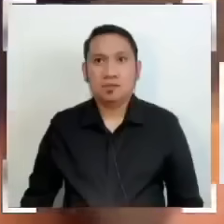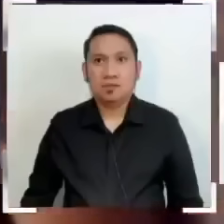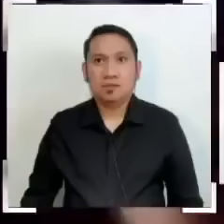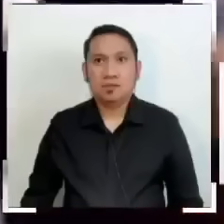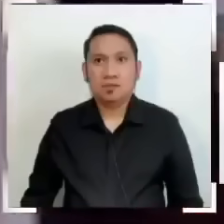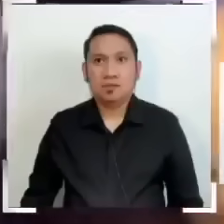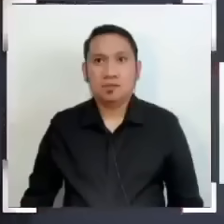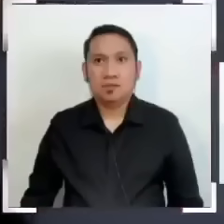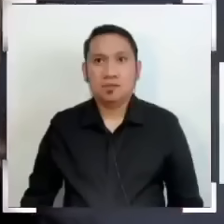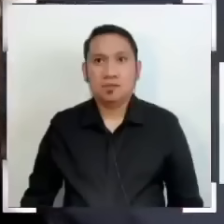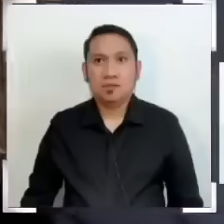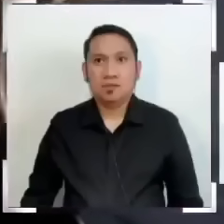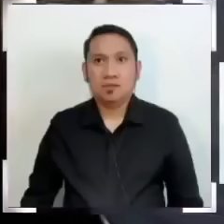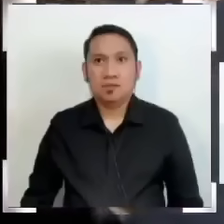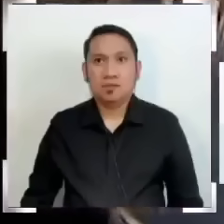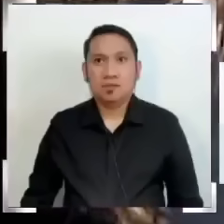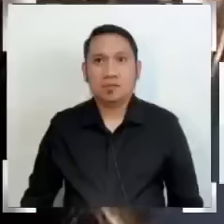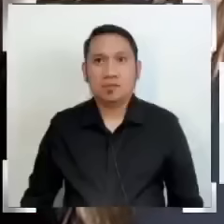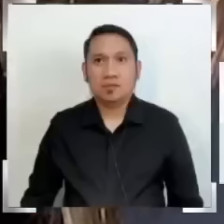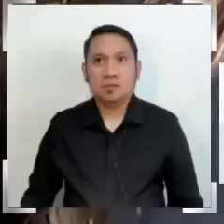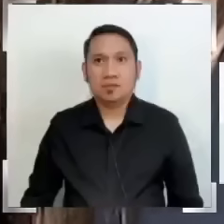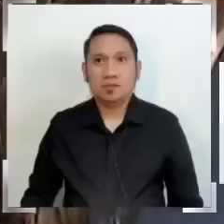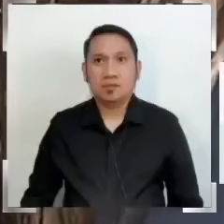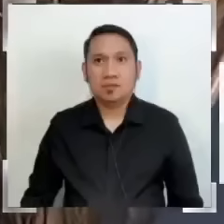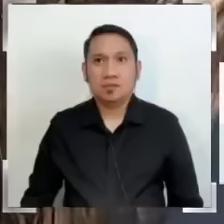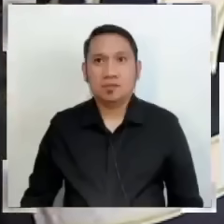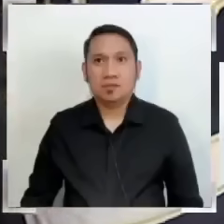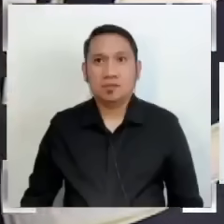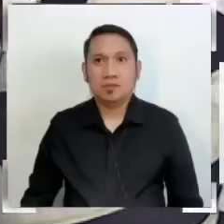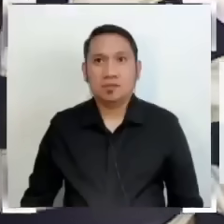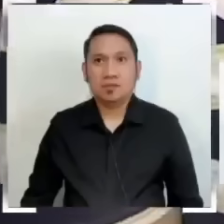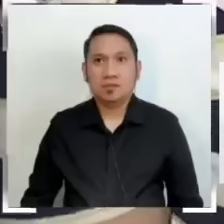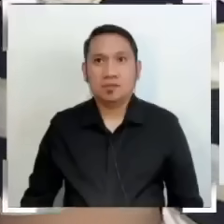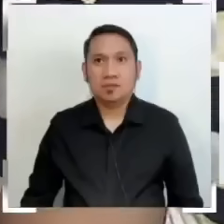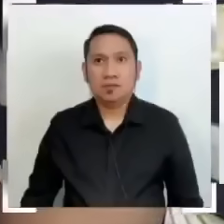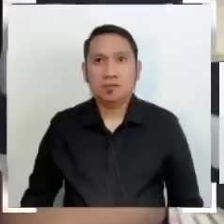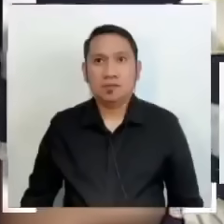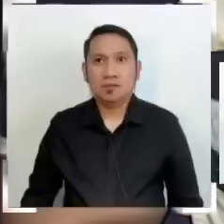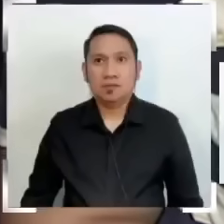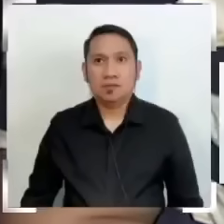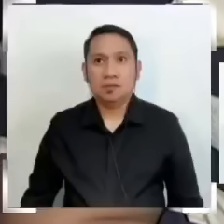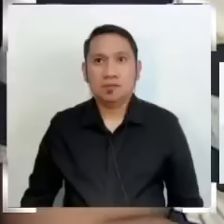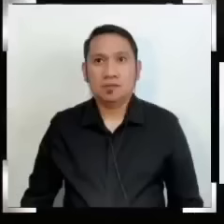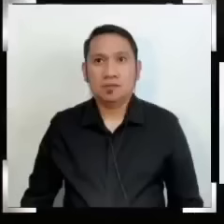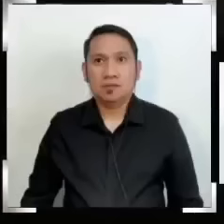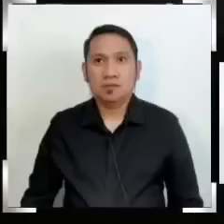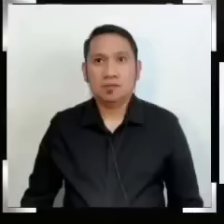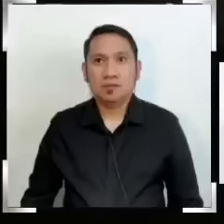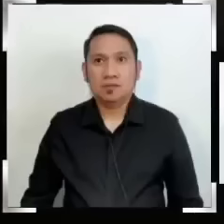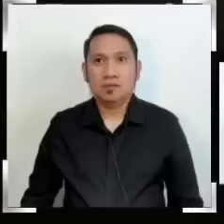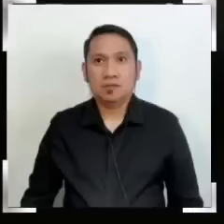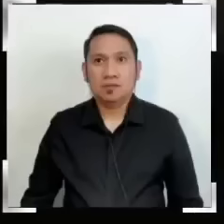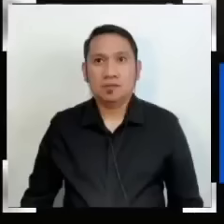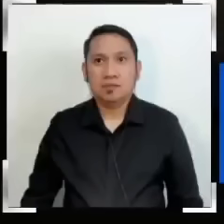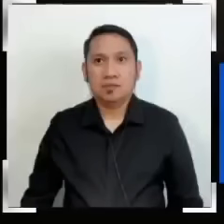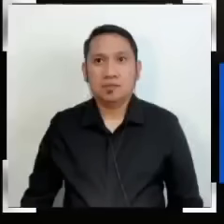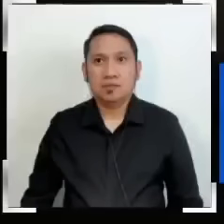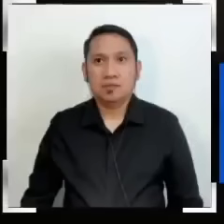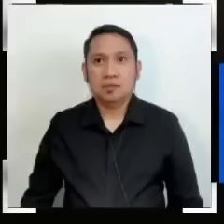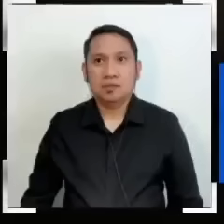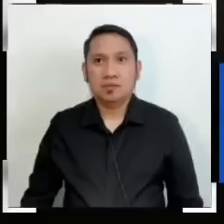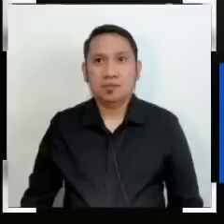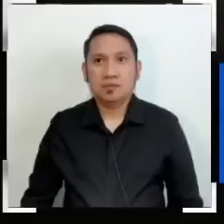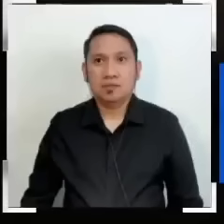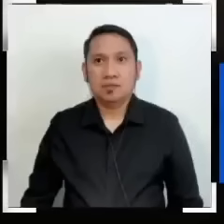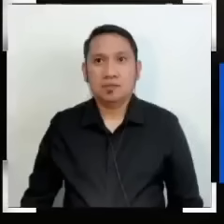mga pangyayari, wala nang nagawa ang pamilya ni Ednalyn kung hindi mabilis ang lumikas. Naalaman na lang ng magulang